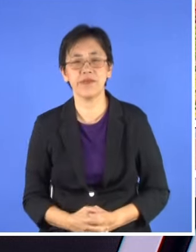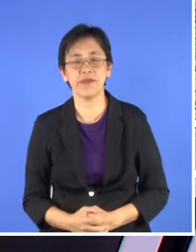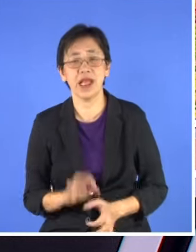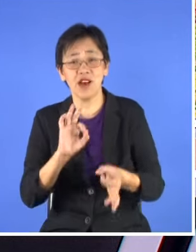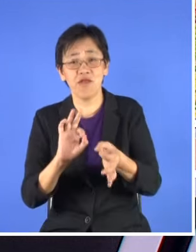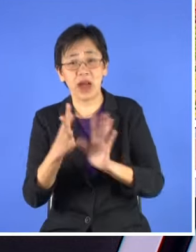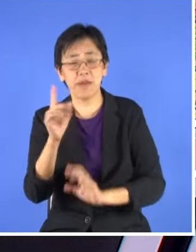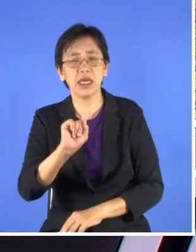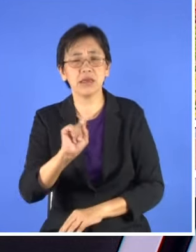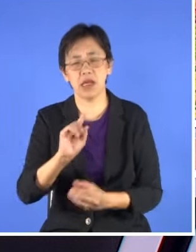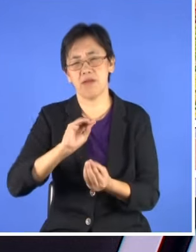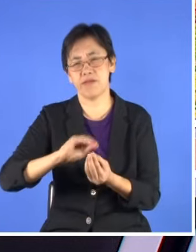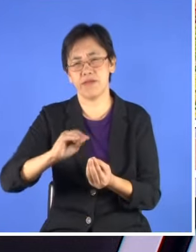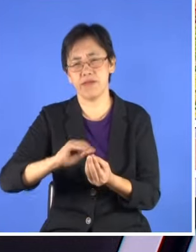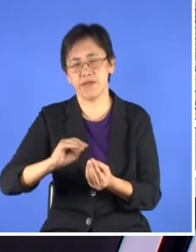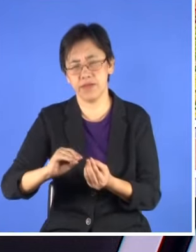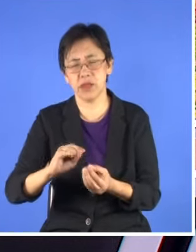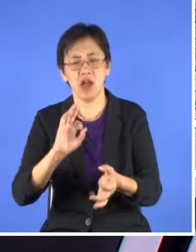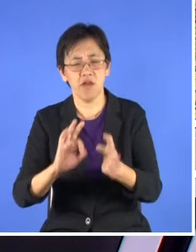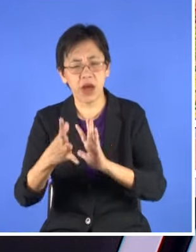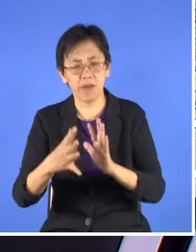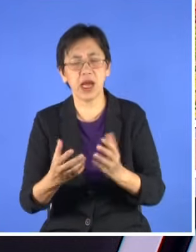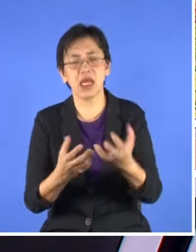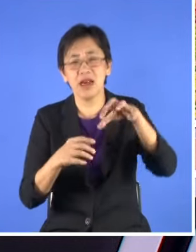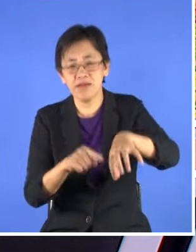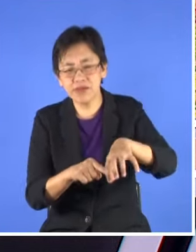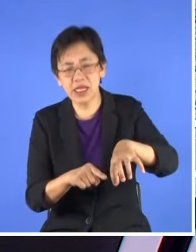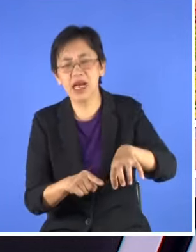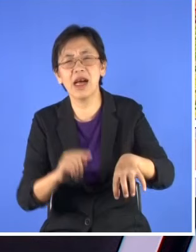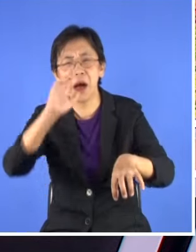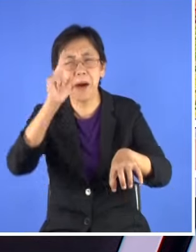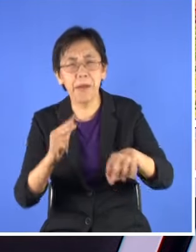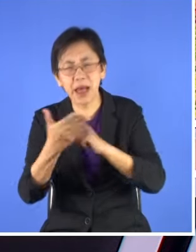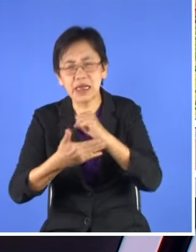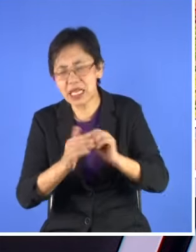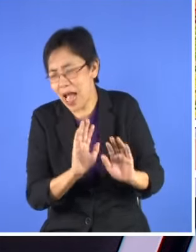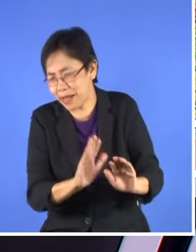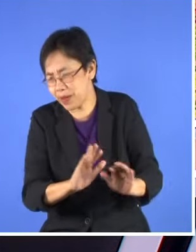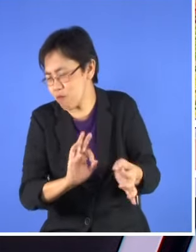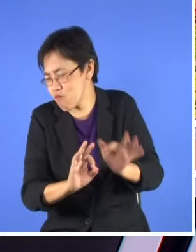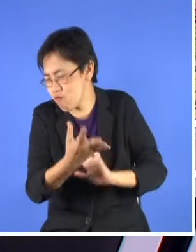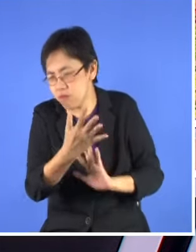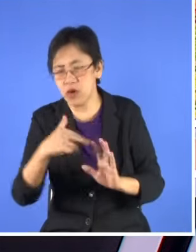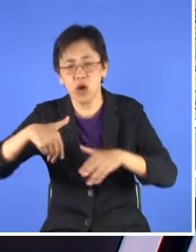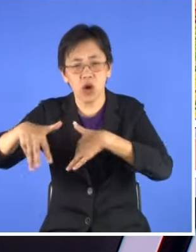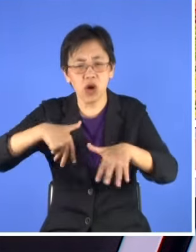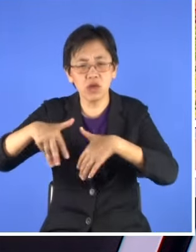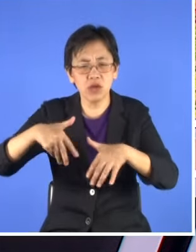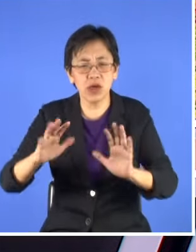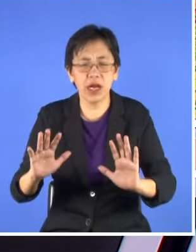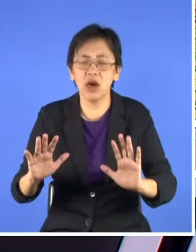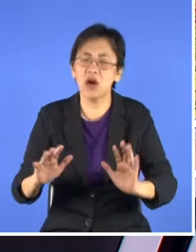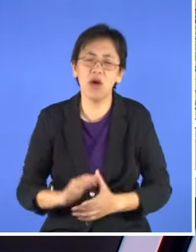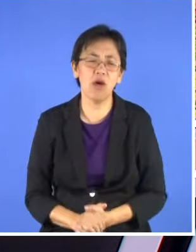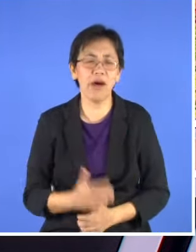ค่ะที่ฉะเชิงเทรานะแต่เป็นไฟไหม้โกดังปลูกเก็บกัญชาโหชาวบ้านแถวนั้นเนี่ยหัวเราะกันทั้งทั้ง